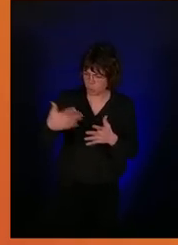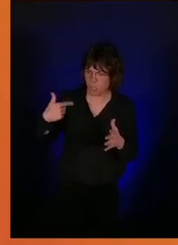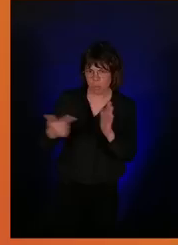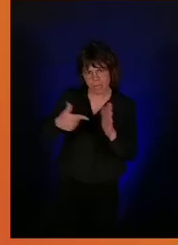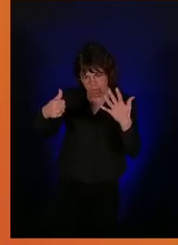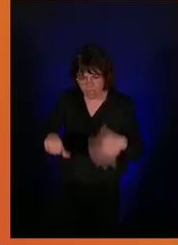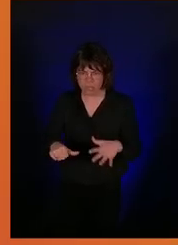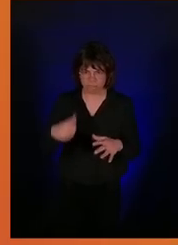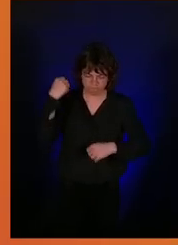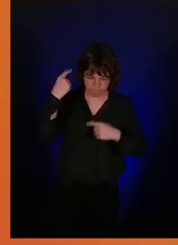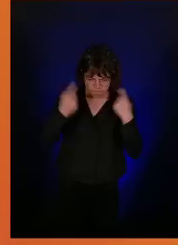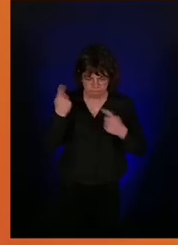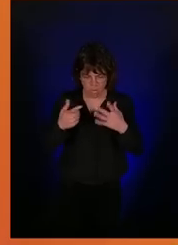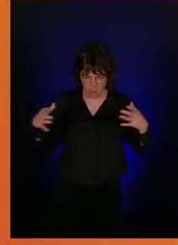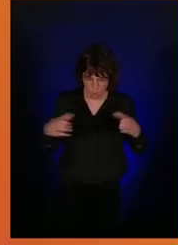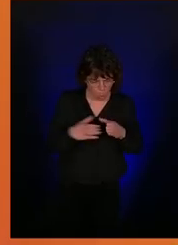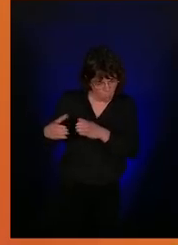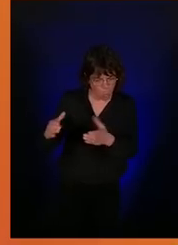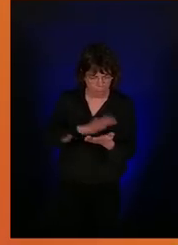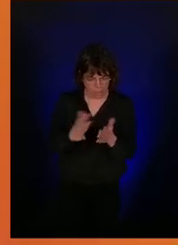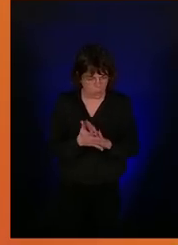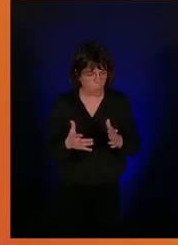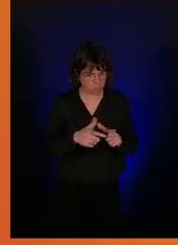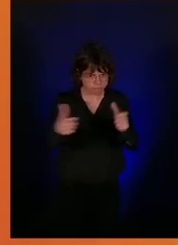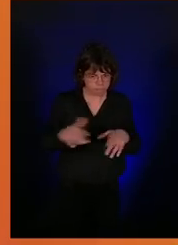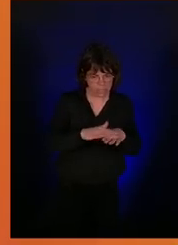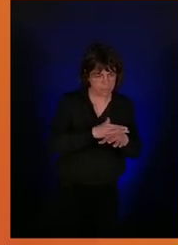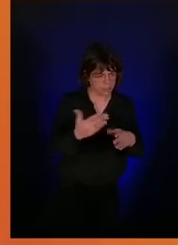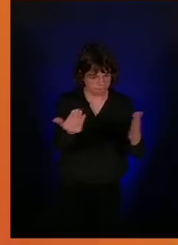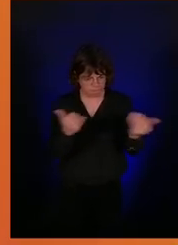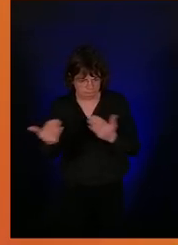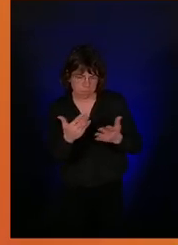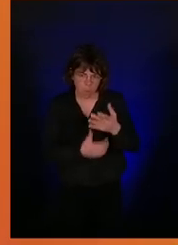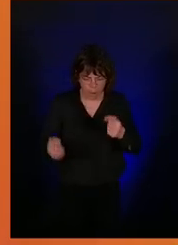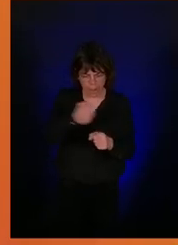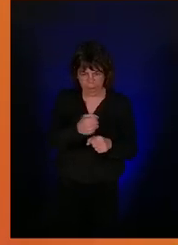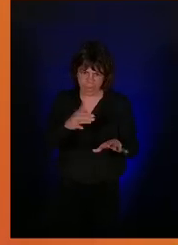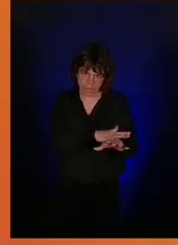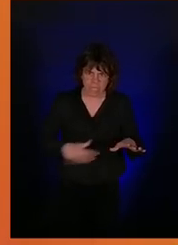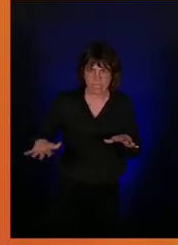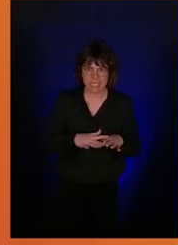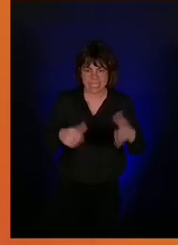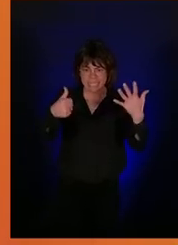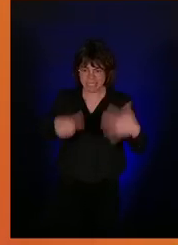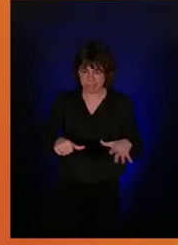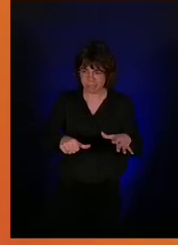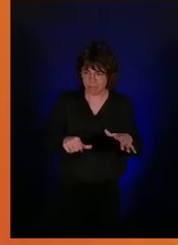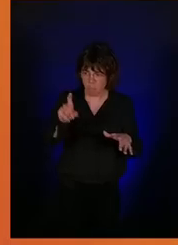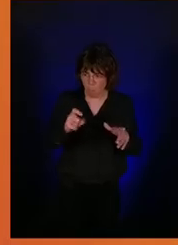collectif, regroupant des associations et des partis politiques contre le projet de création de 16 mégabassines dans le